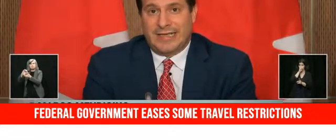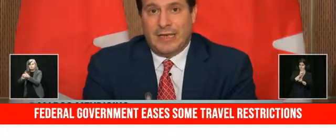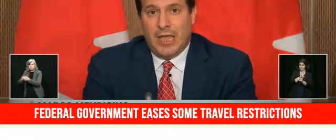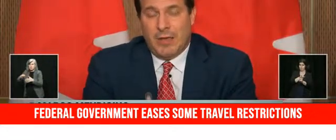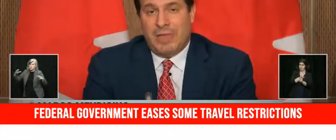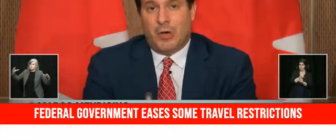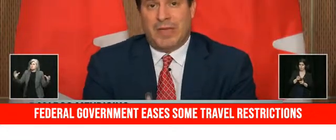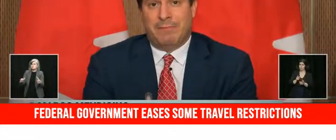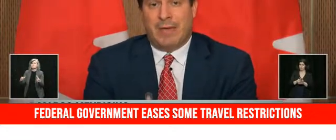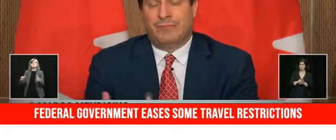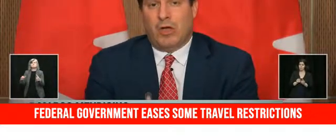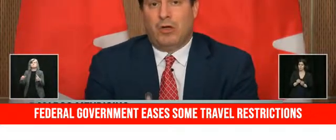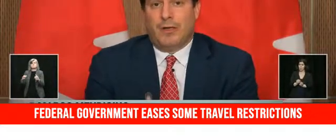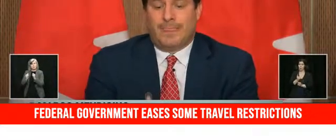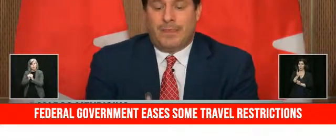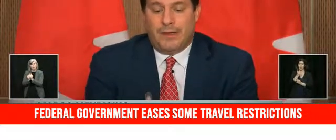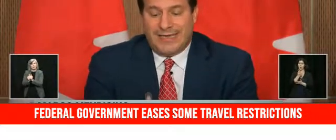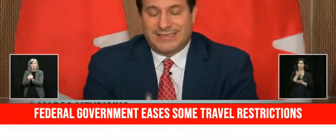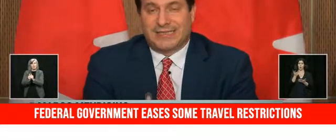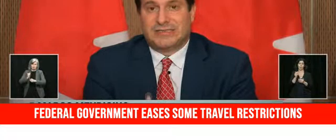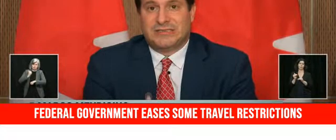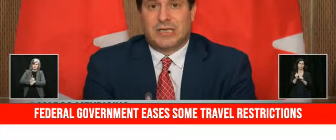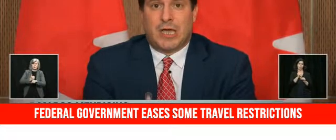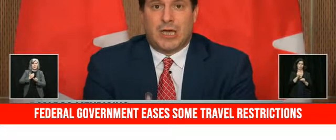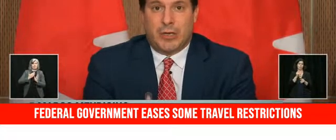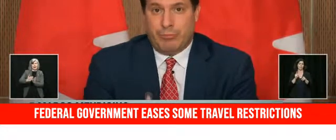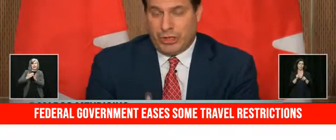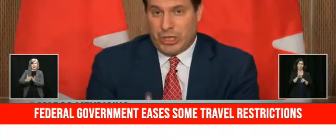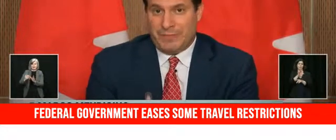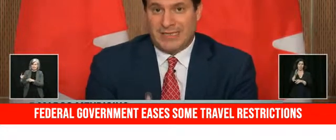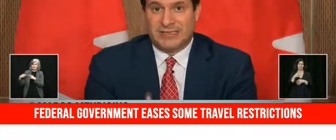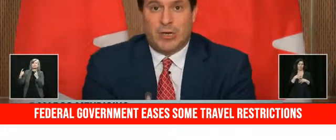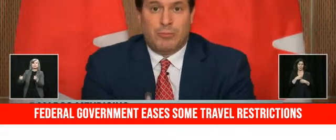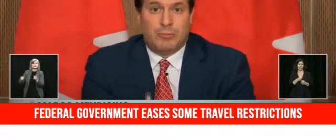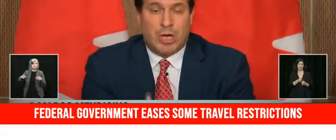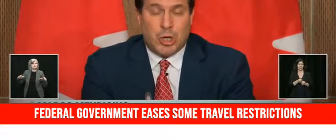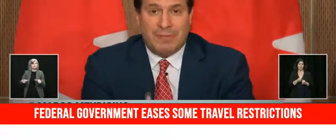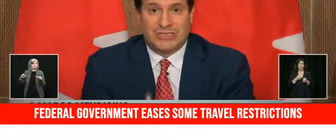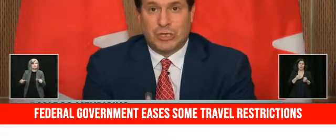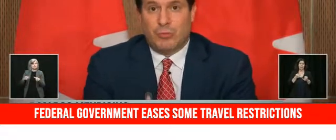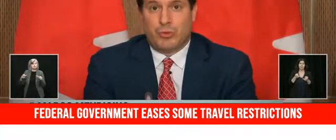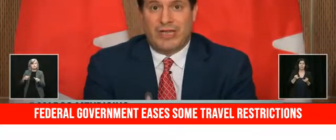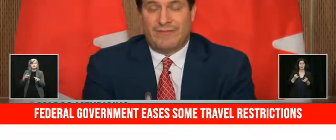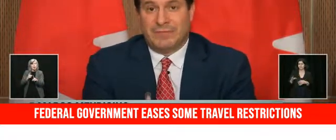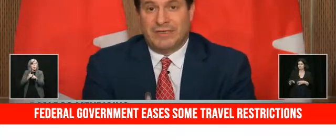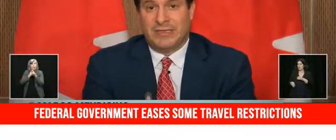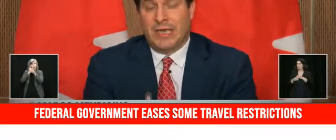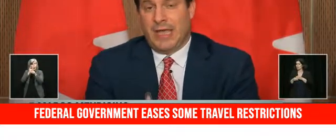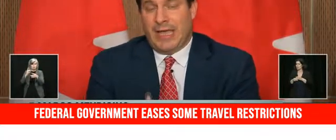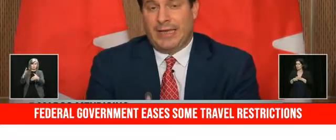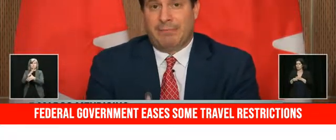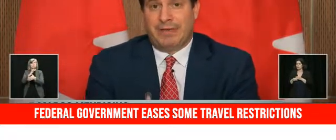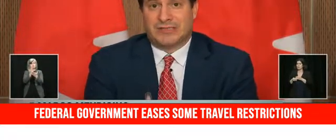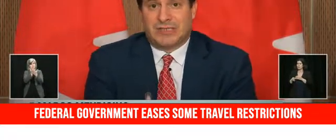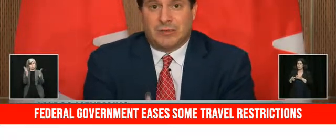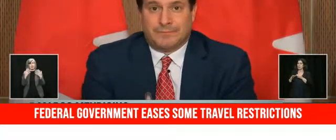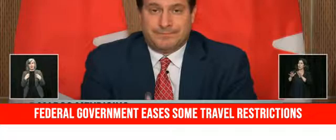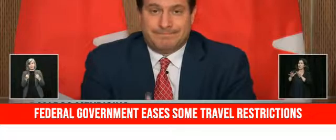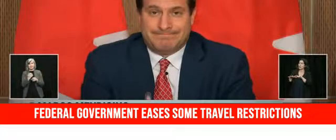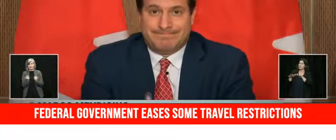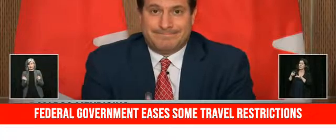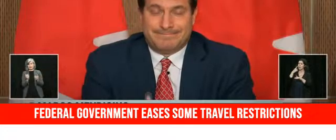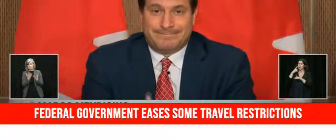des Canadiens, mais en même temps, d'exercice un peu de compassion pour les familles et les